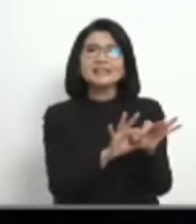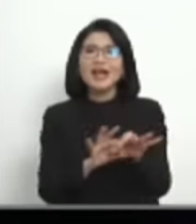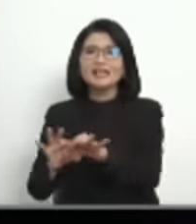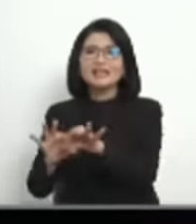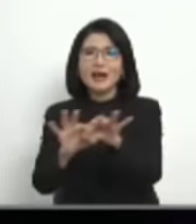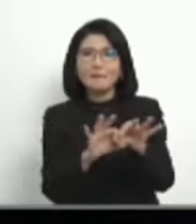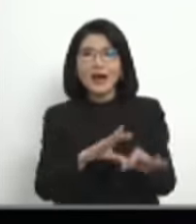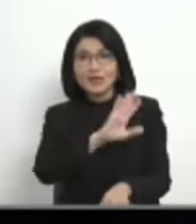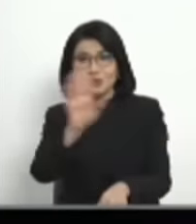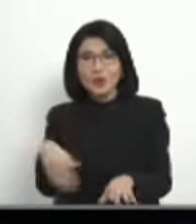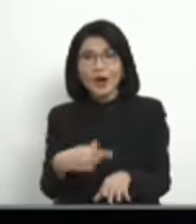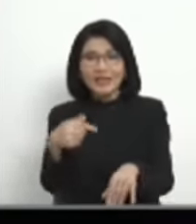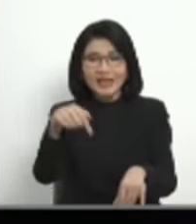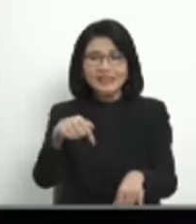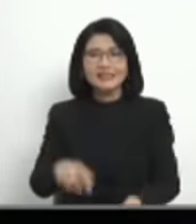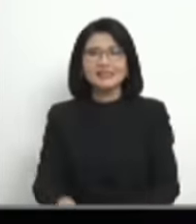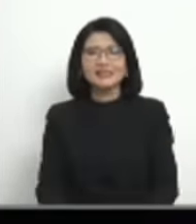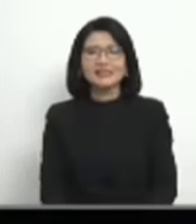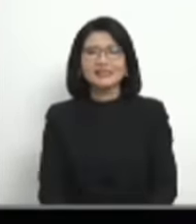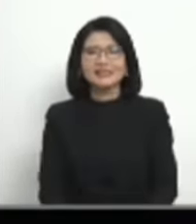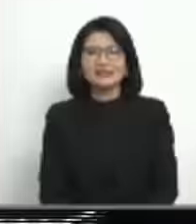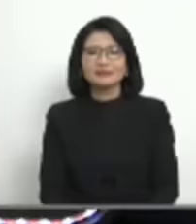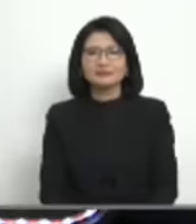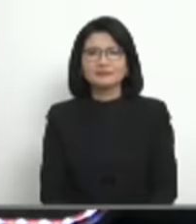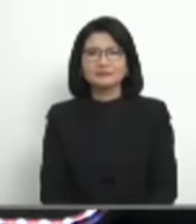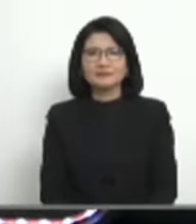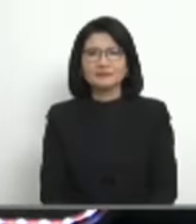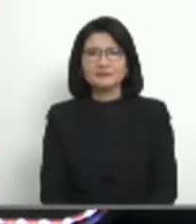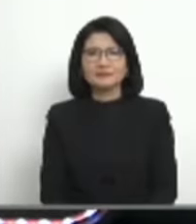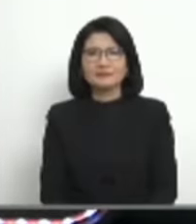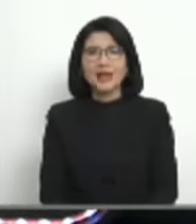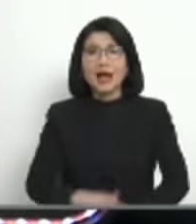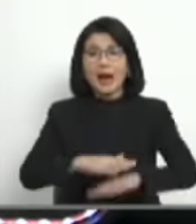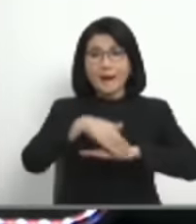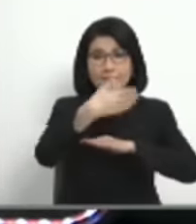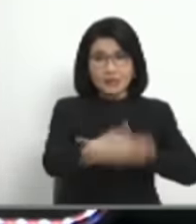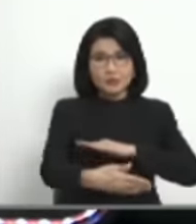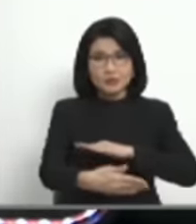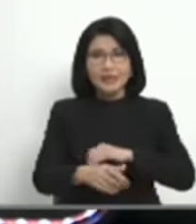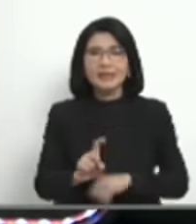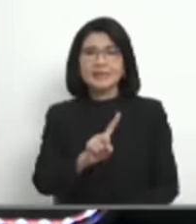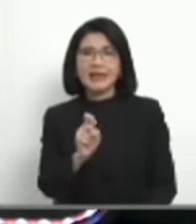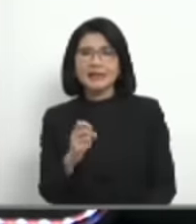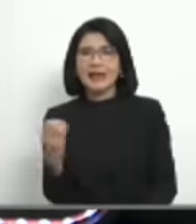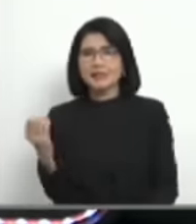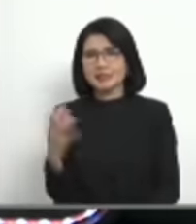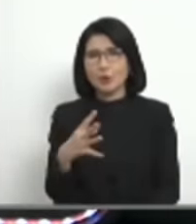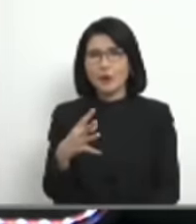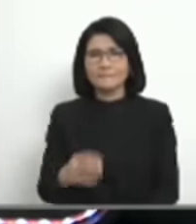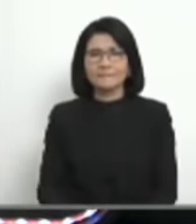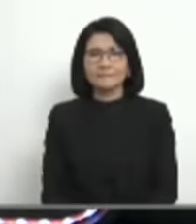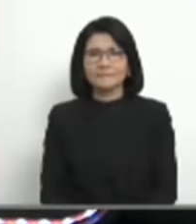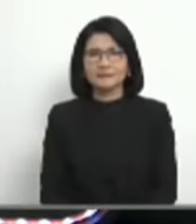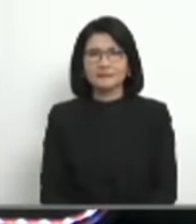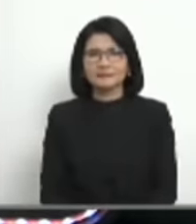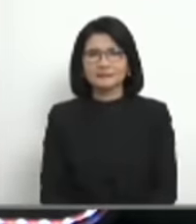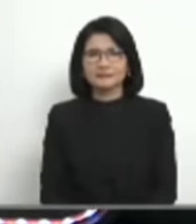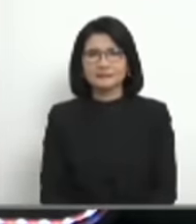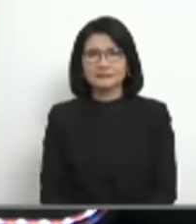hadirin sekalian Oke kita juga akan melanjutkan sesi tanya jawab dan sekali lagi mengingatkan capres untuk